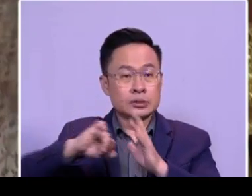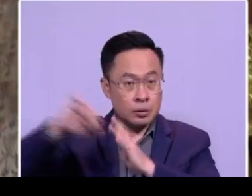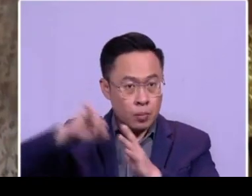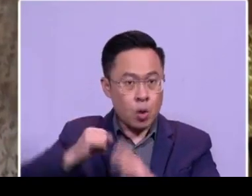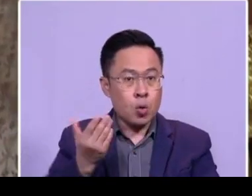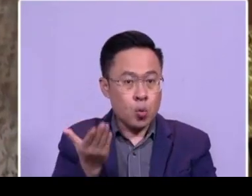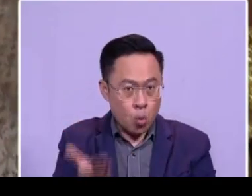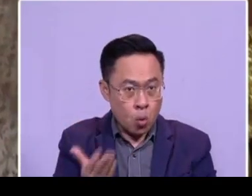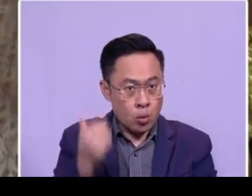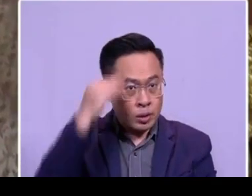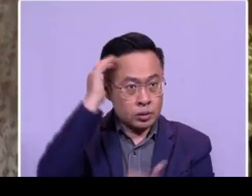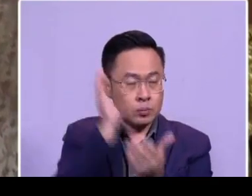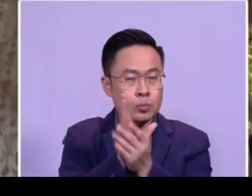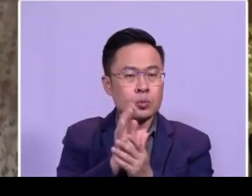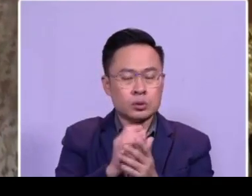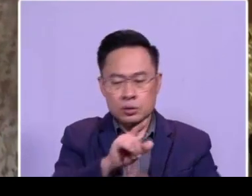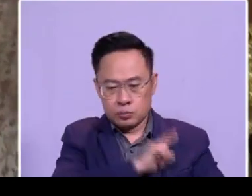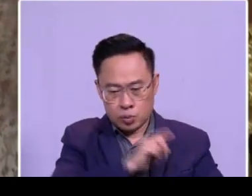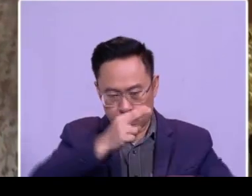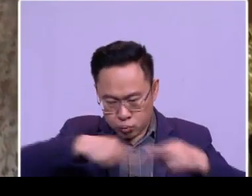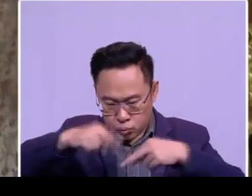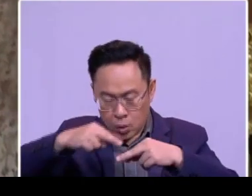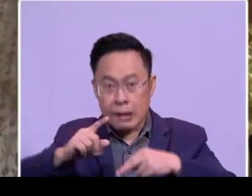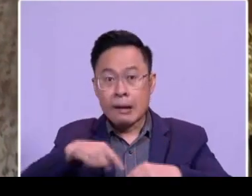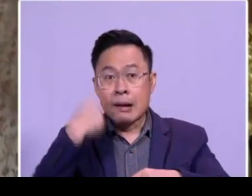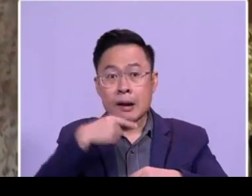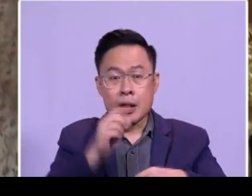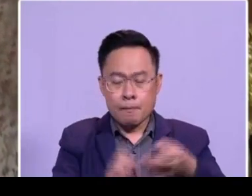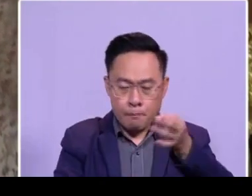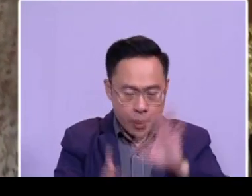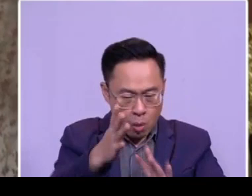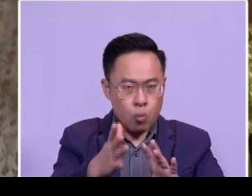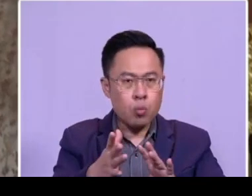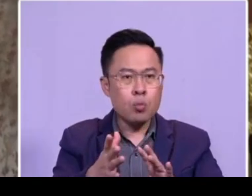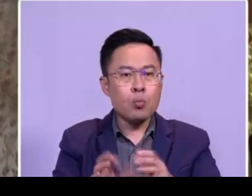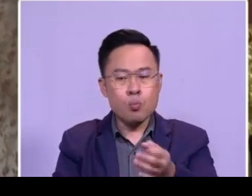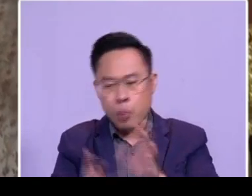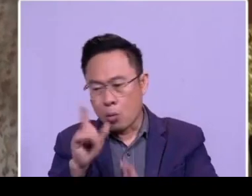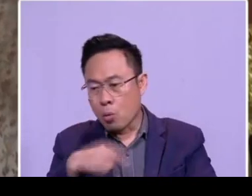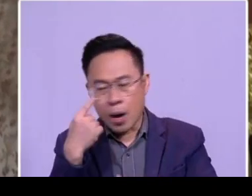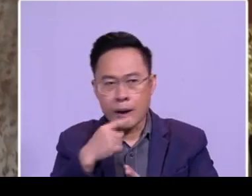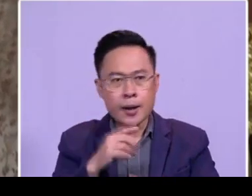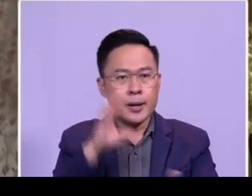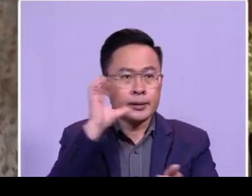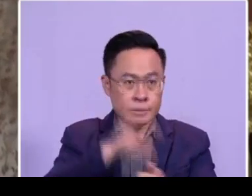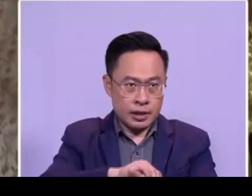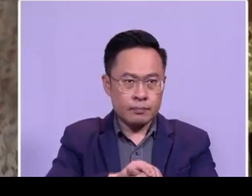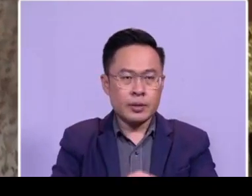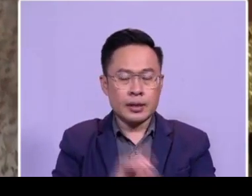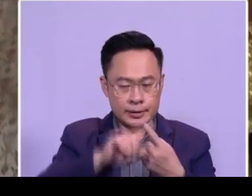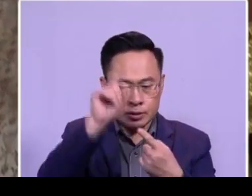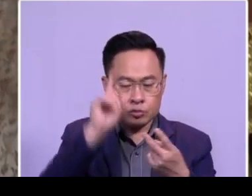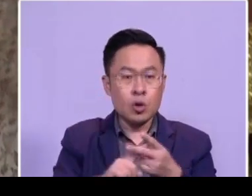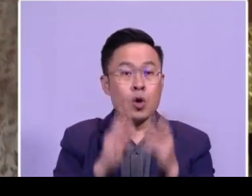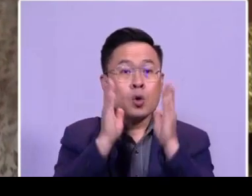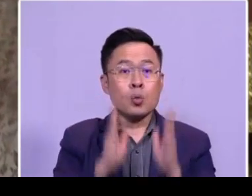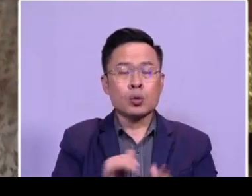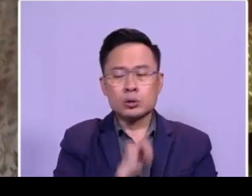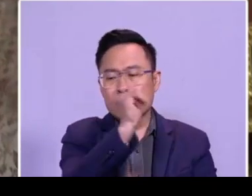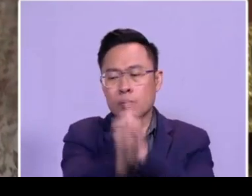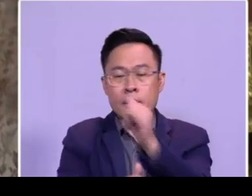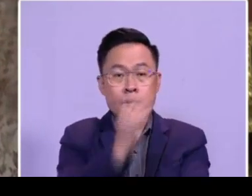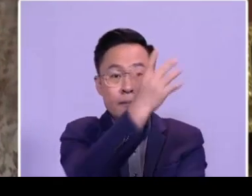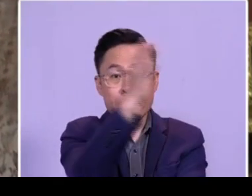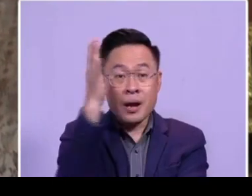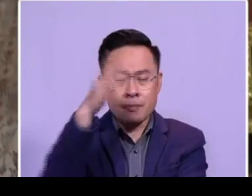ความผิดเกี่ยวกับเรื่องการวางเพลิงนะครับเรื่องจุดไฟนะครับรวมถึงร่วมพวกที่เข้าไปเก็บเกี่ยวผลประโยชน์นะครับที่เข้าไปในป่า